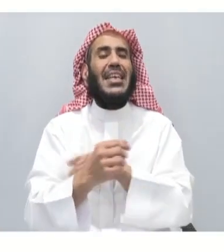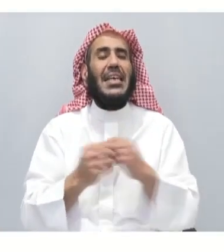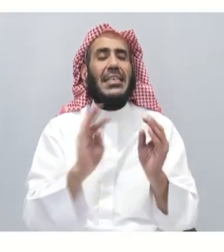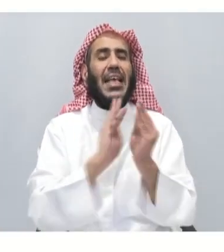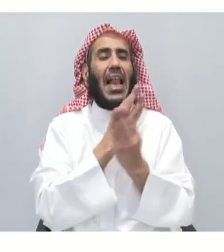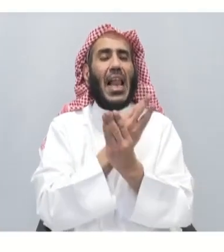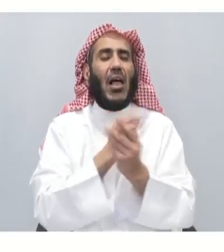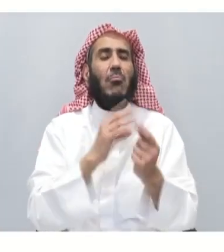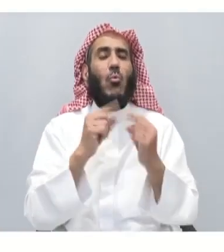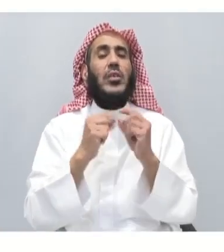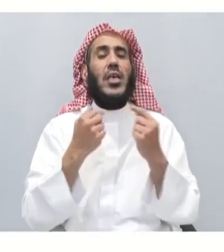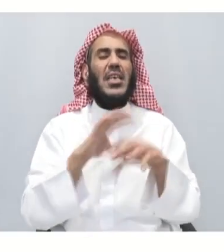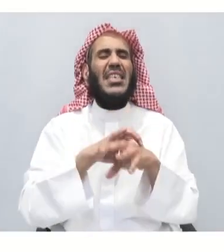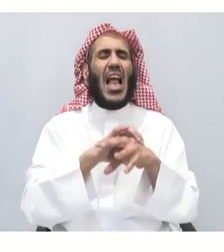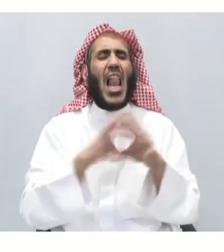والجهاز